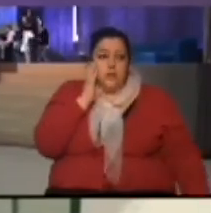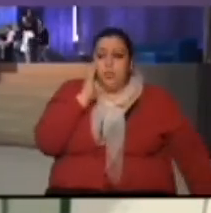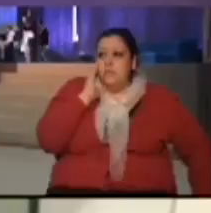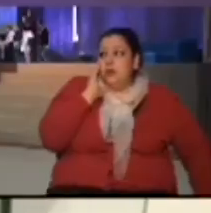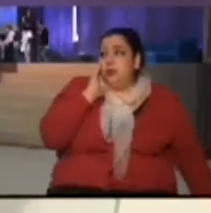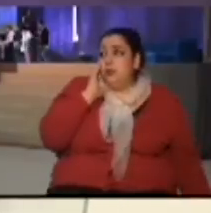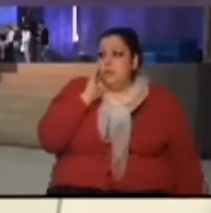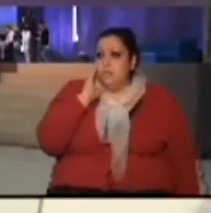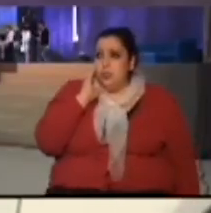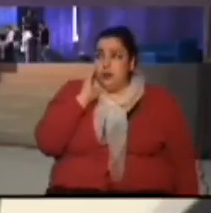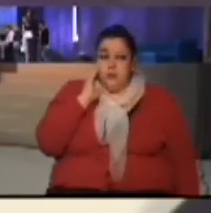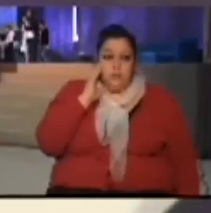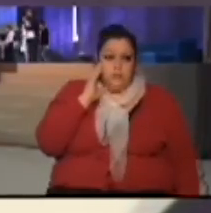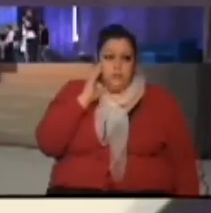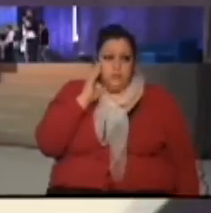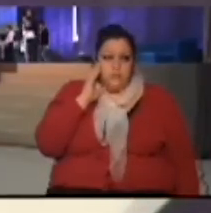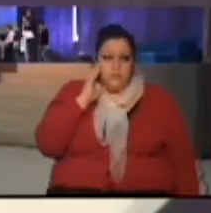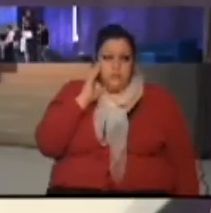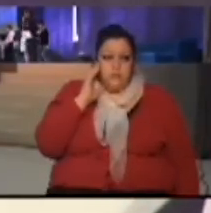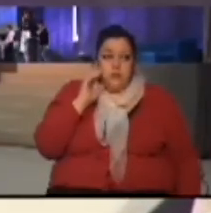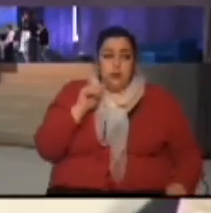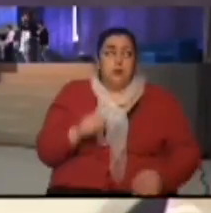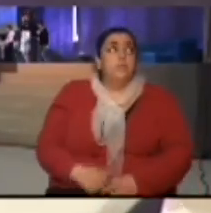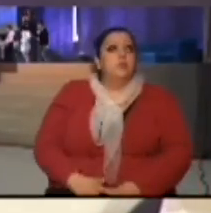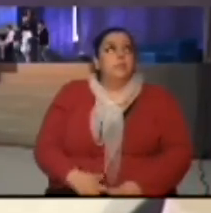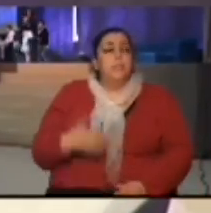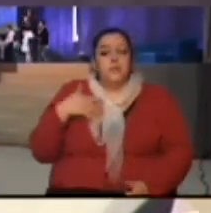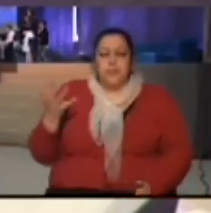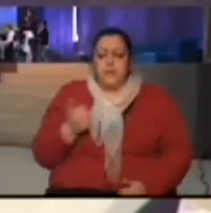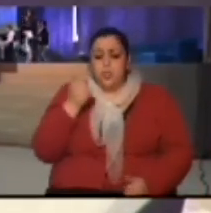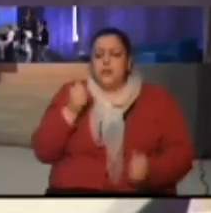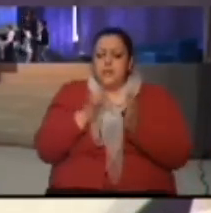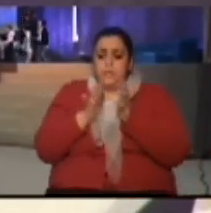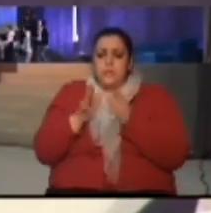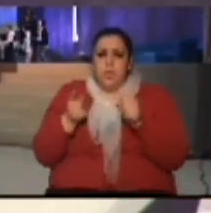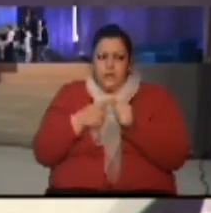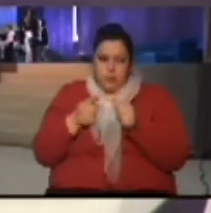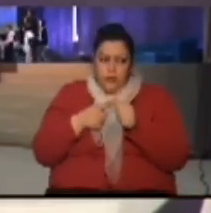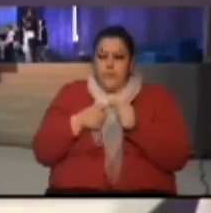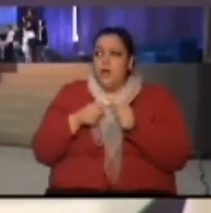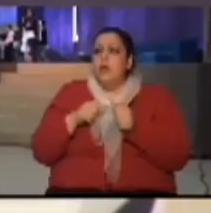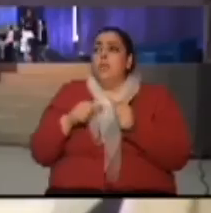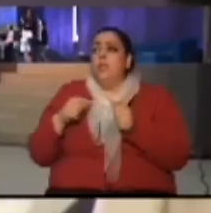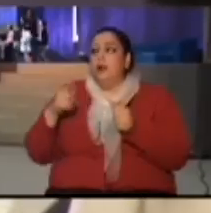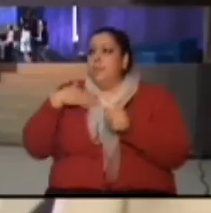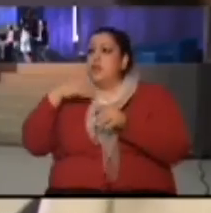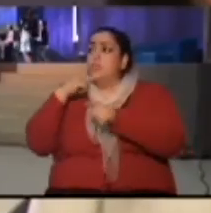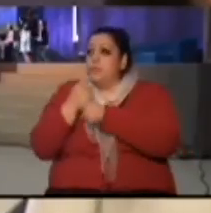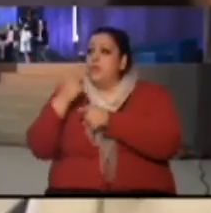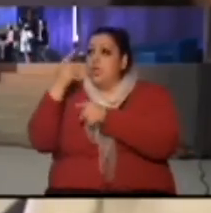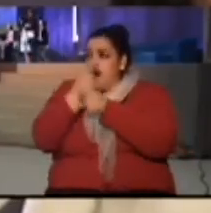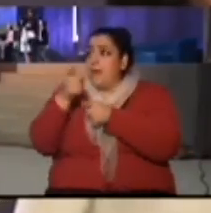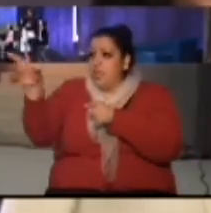հայր, ես աղոթում եմ մեր Տեր Փրկիչ Հիսուսի անունով, բոլոր այս դալիճում գտնվող քույր եղբայրներիս